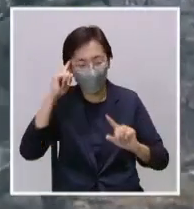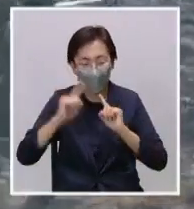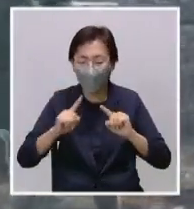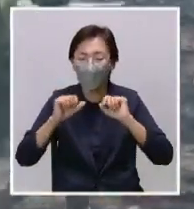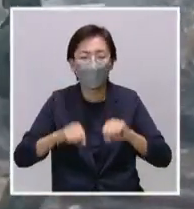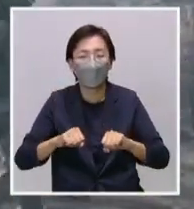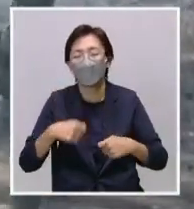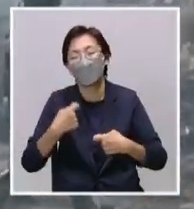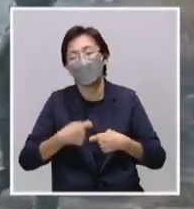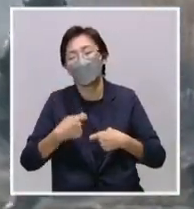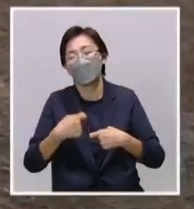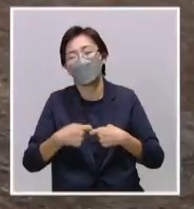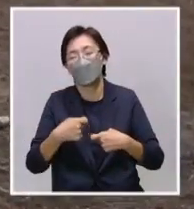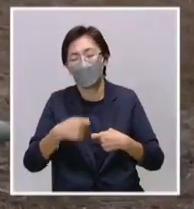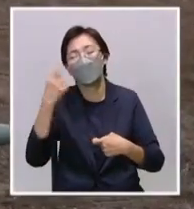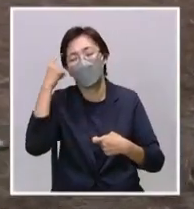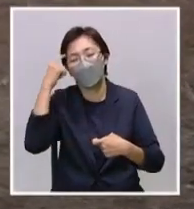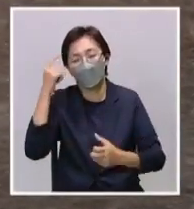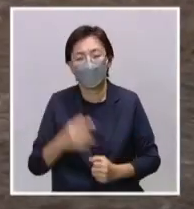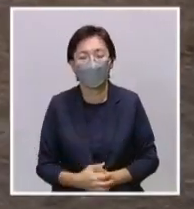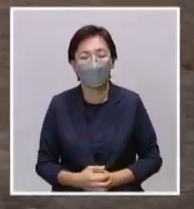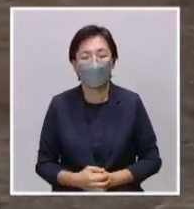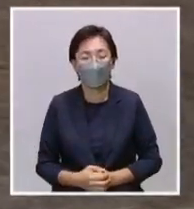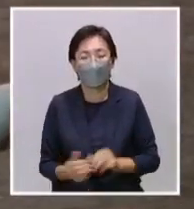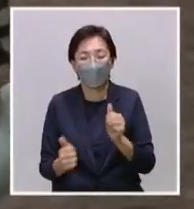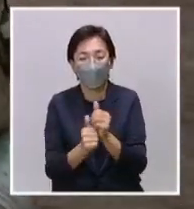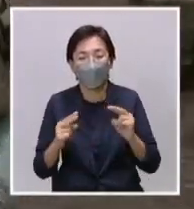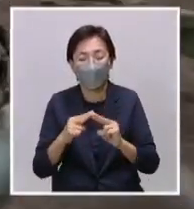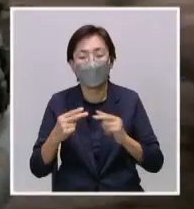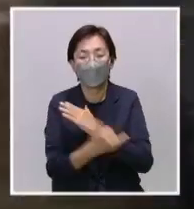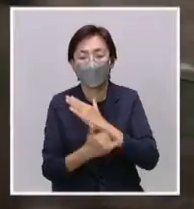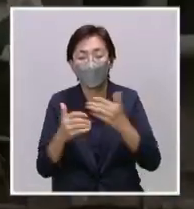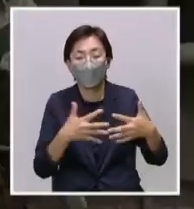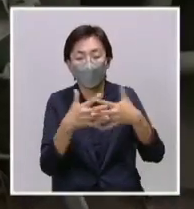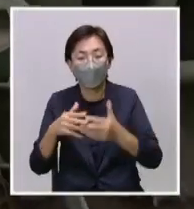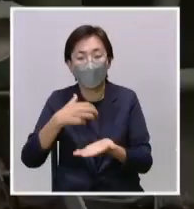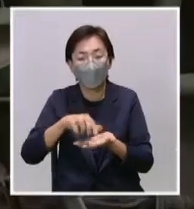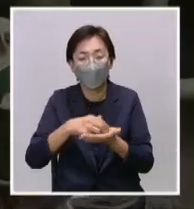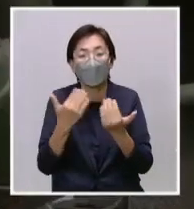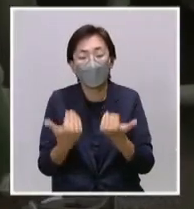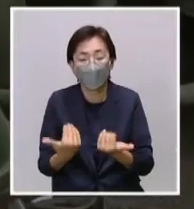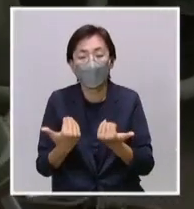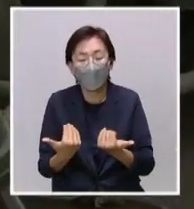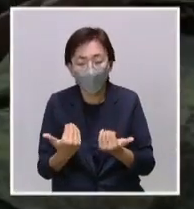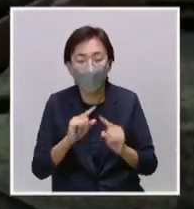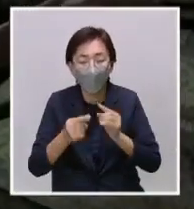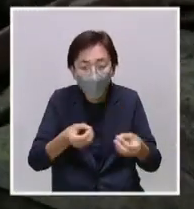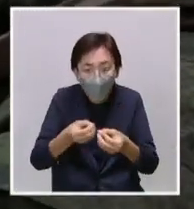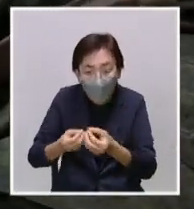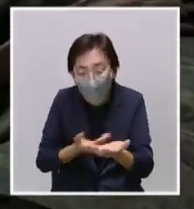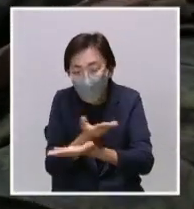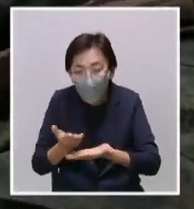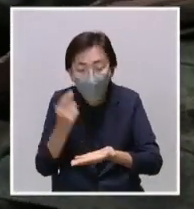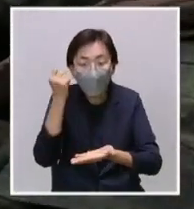การพูดลงในการเจรจาครั้งนี้ค่ะรัฐมนตรีช่วยต่างประเทศสหรัฐระบุว่าวันนี้ข้อหารือและทำความเข้าใจ